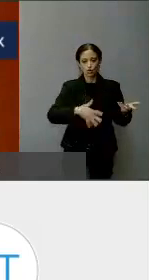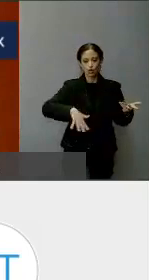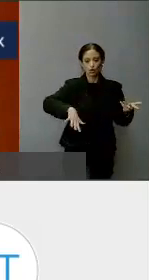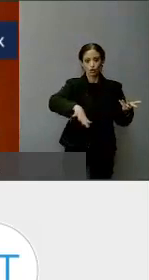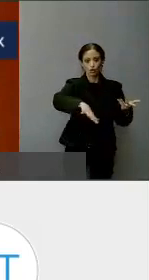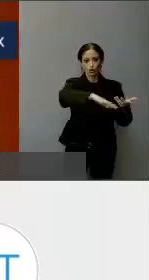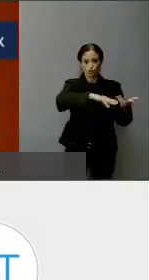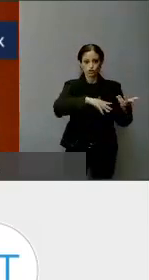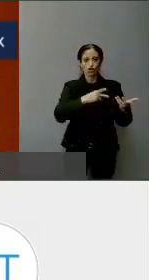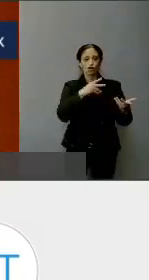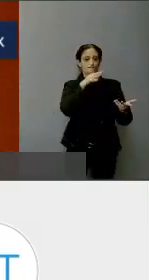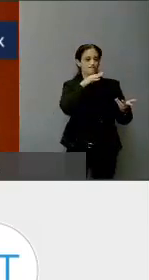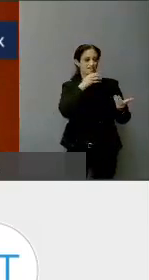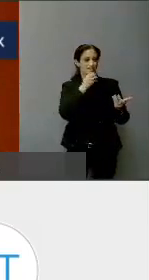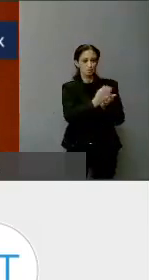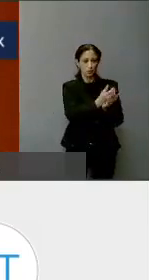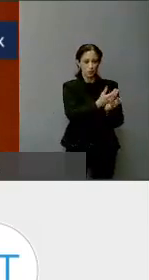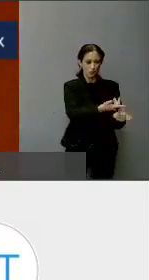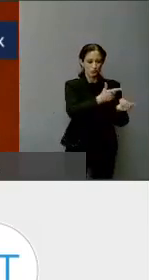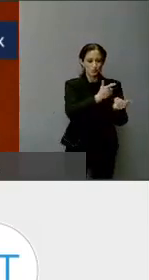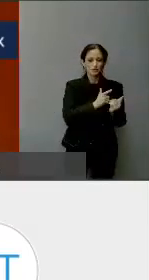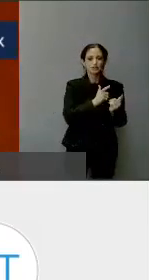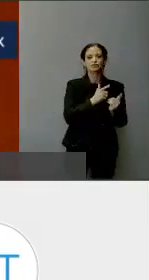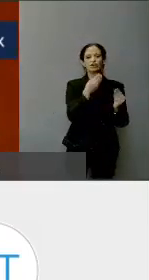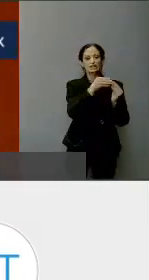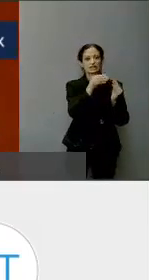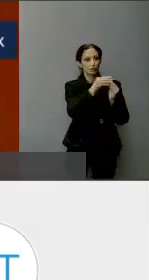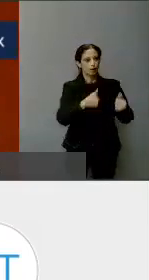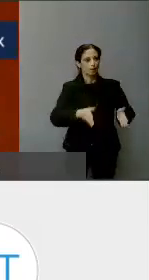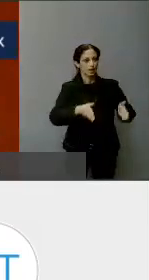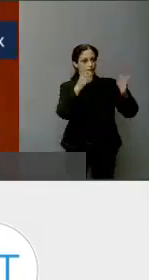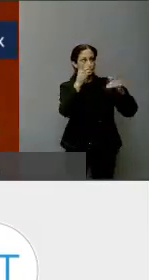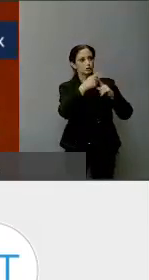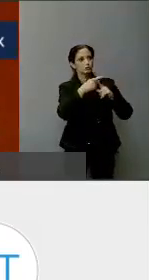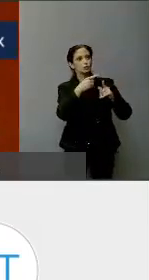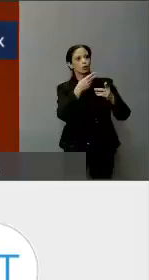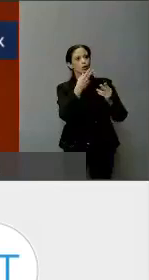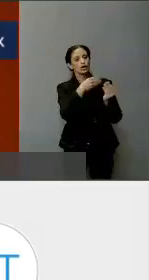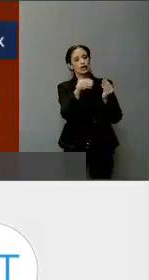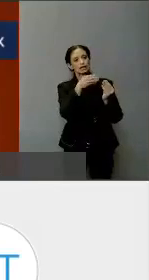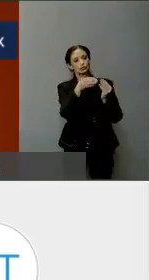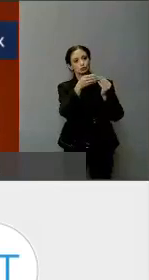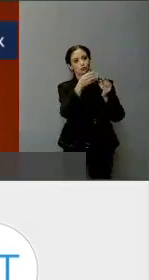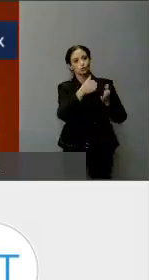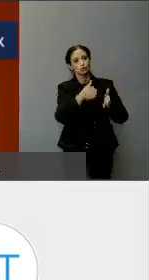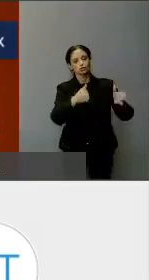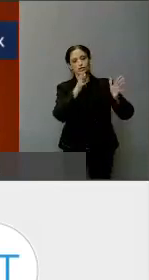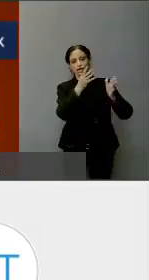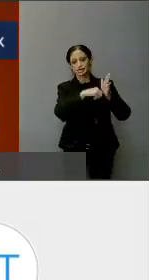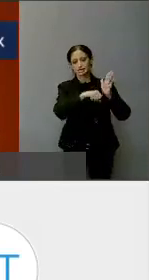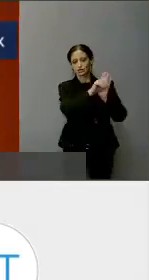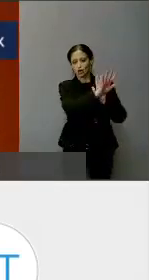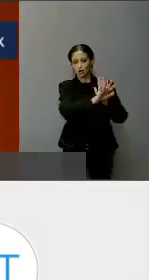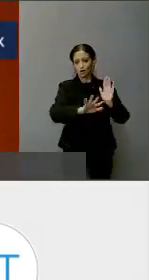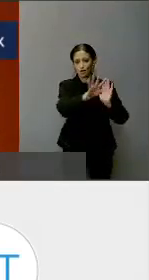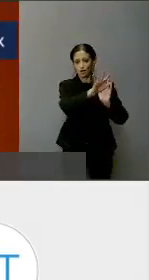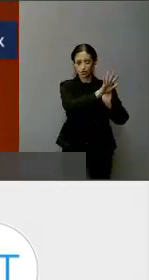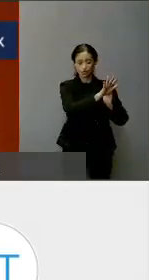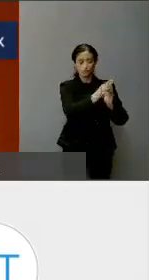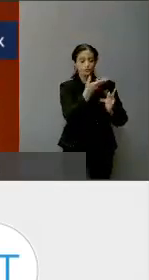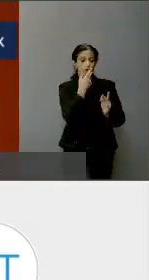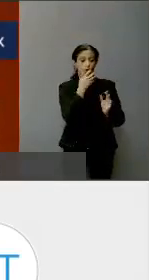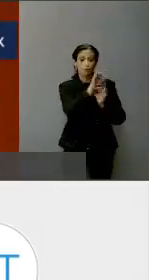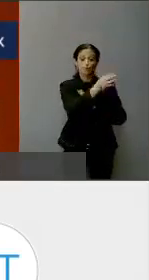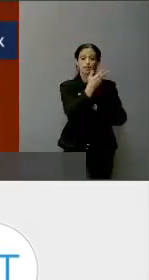produttivo risanamento ambientale restauro delle preesistenze storiche del paesaggio storico lo scopo è quello di creare un nuovo ripopolamento